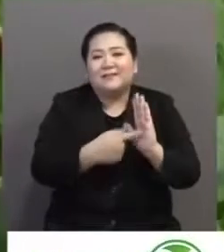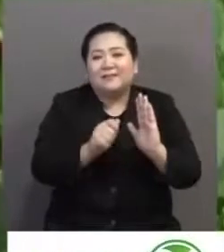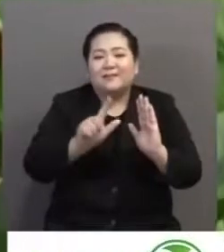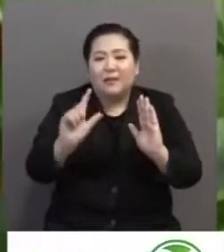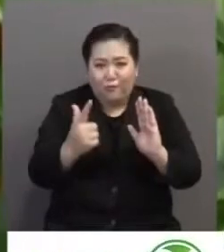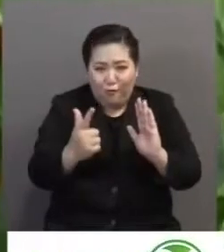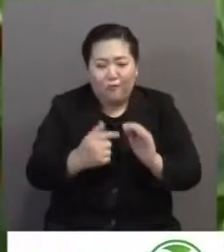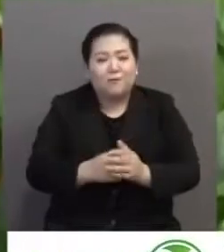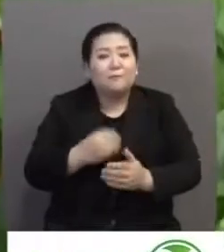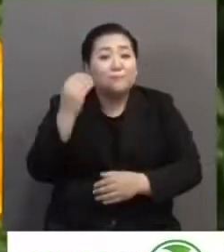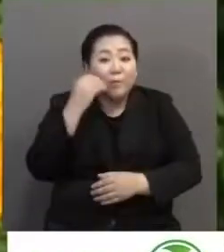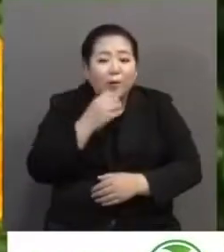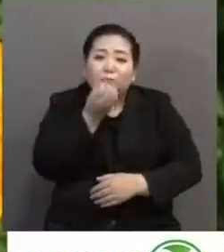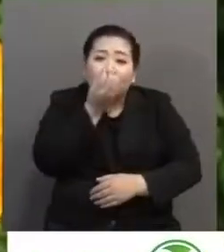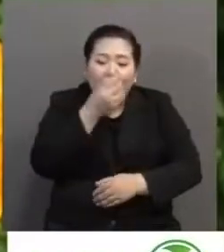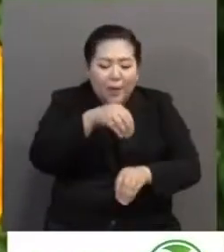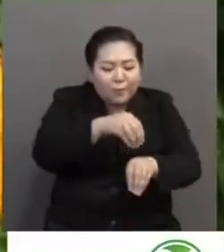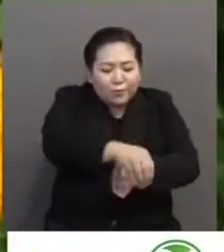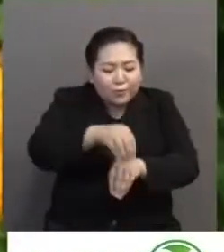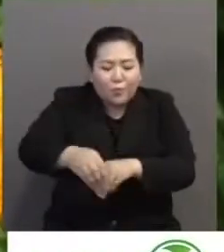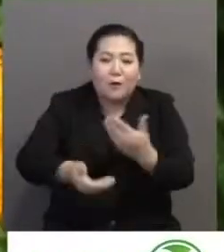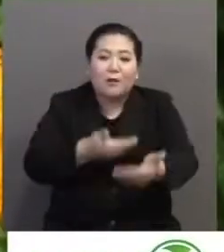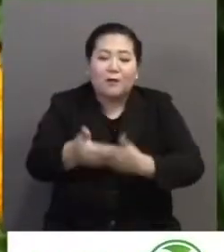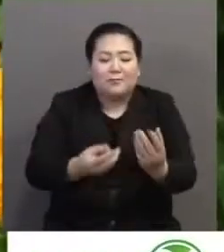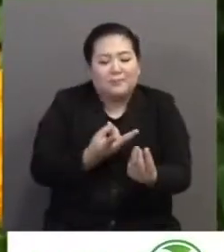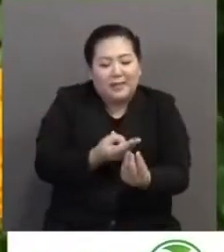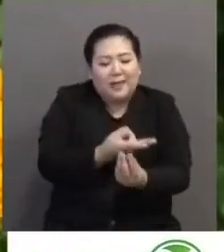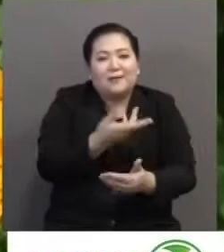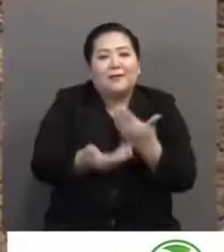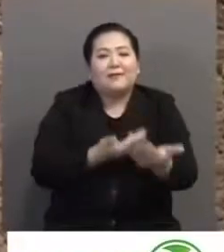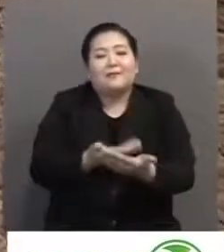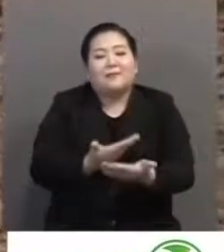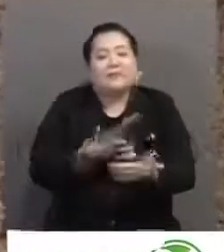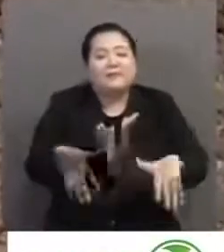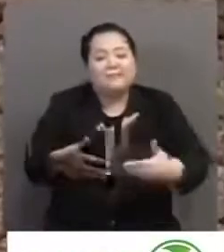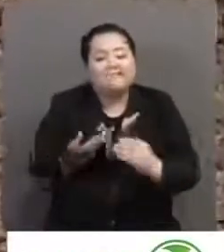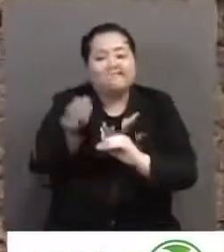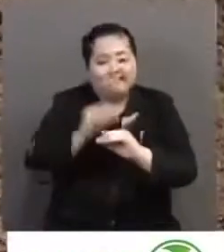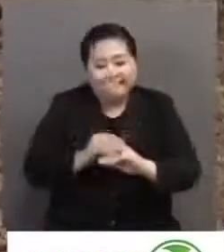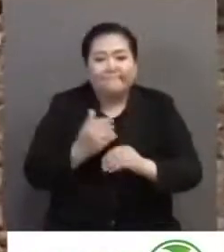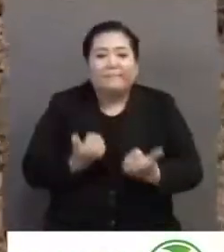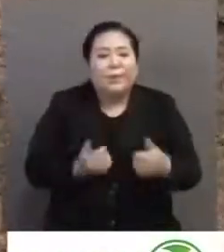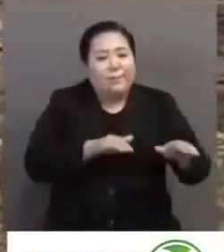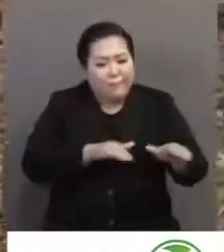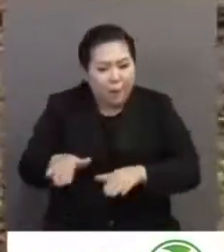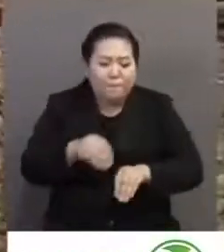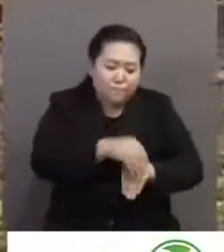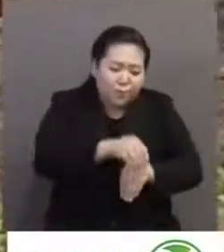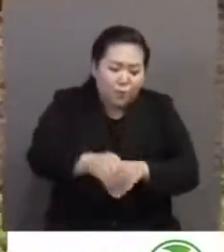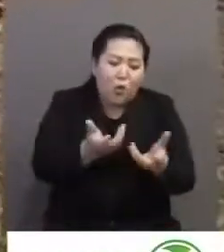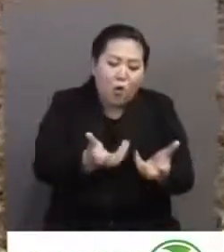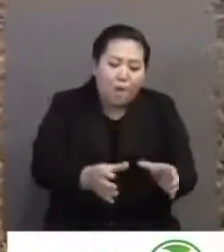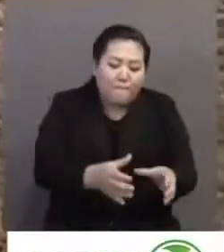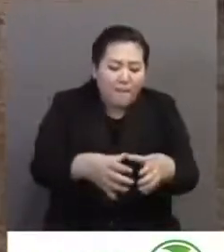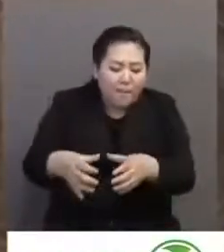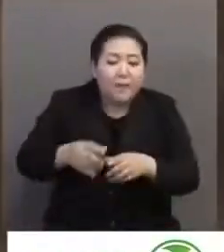องที่ปกติปลูกดอกดาวเรืองไว้ตัดขายเป็นรายได้เสริมตอนนี้ก็เริ่มเตรียมความพร้อมอุปกรณ์ต่างๆสำหรับการเพาะต้